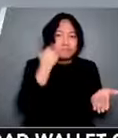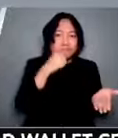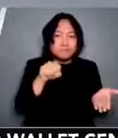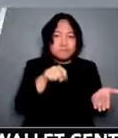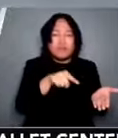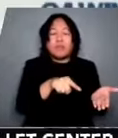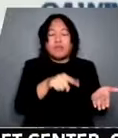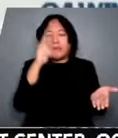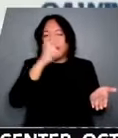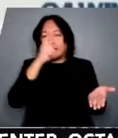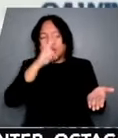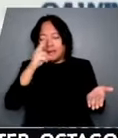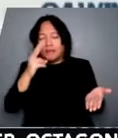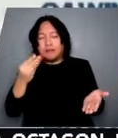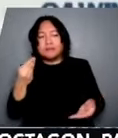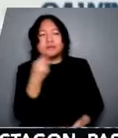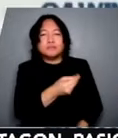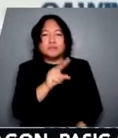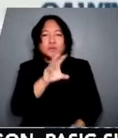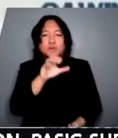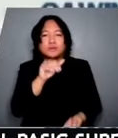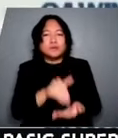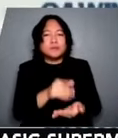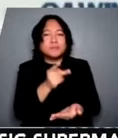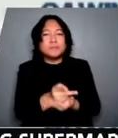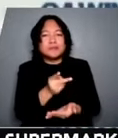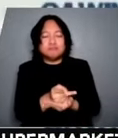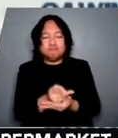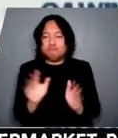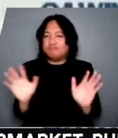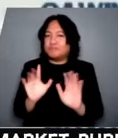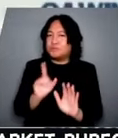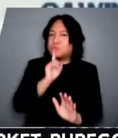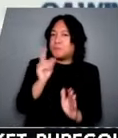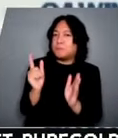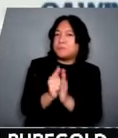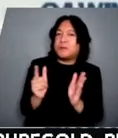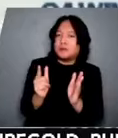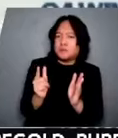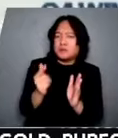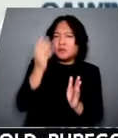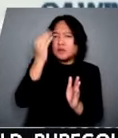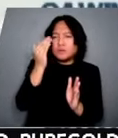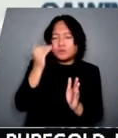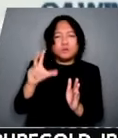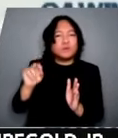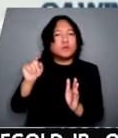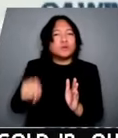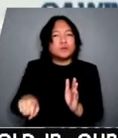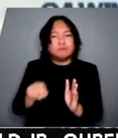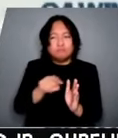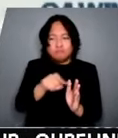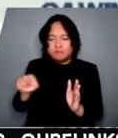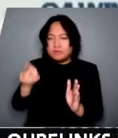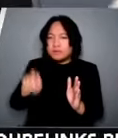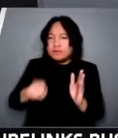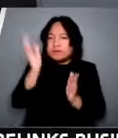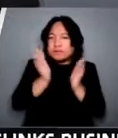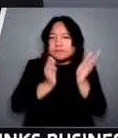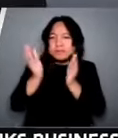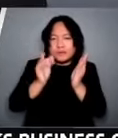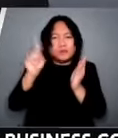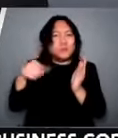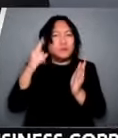na kailangang suklian ng donasyon ang pagganap ng mga empleyado ng gobyerno sa kanilang tungkulin. Nilinaw naman ni Artes na